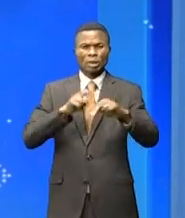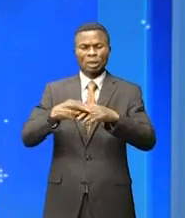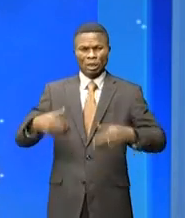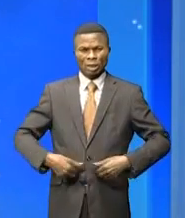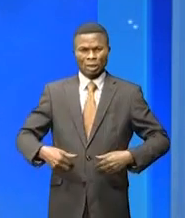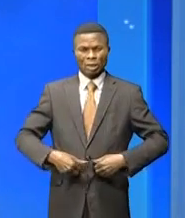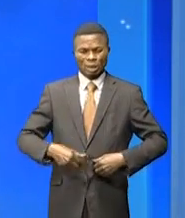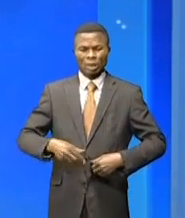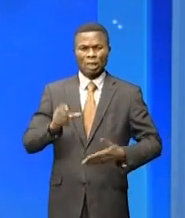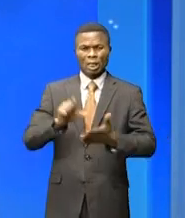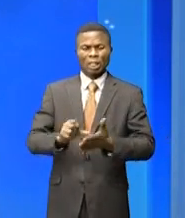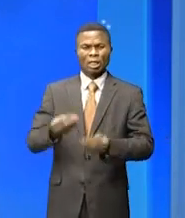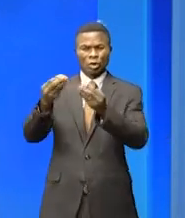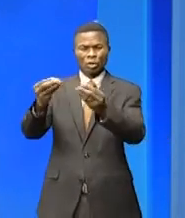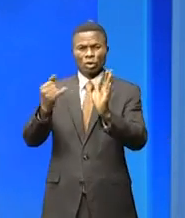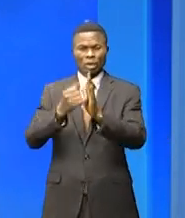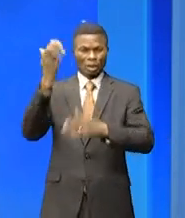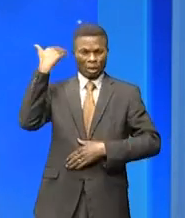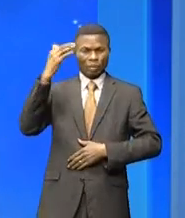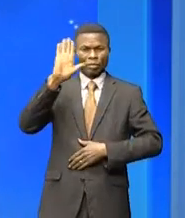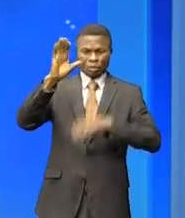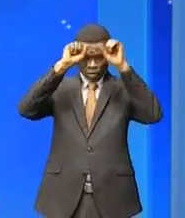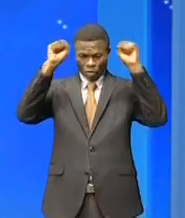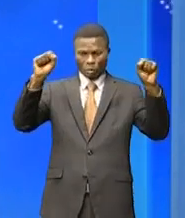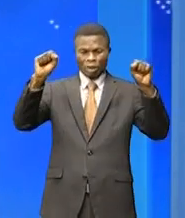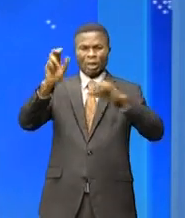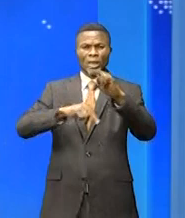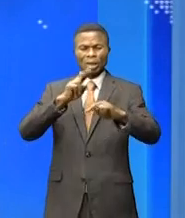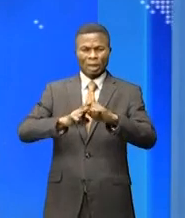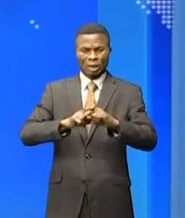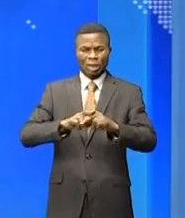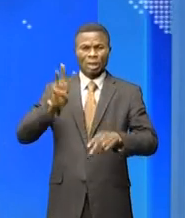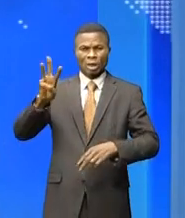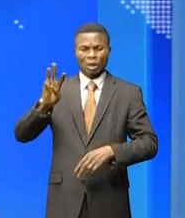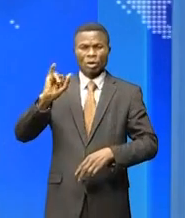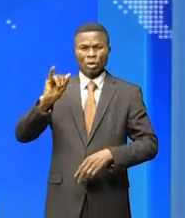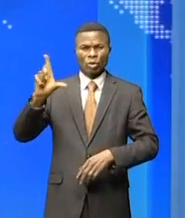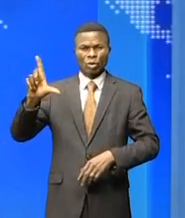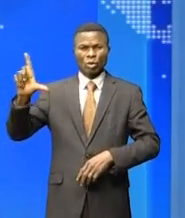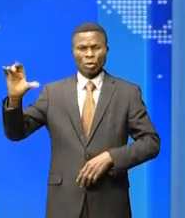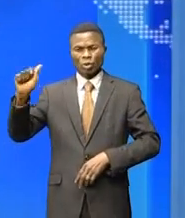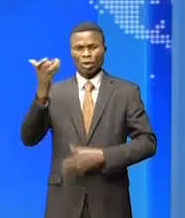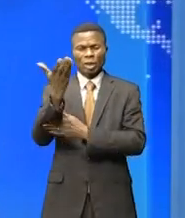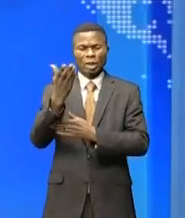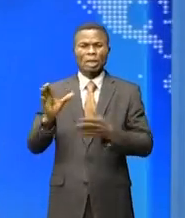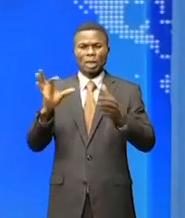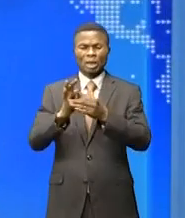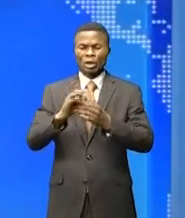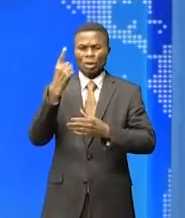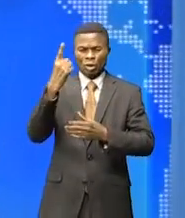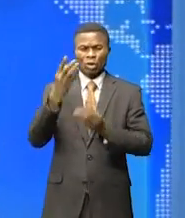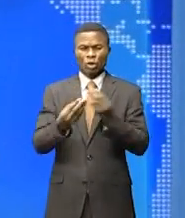été notifié le week-end dernier. Son président national, William Mukambila, en appelle à l'unité de membres pour un